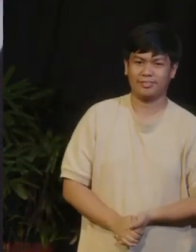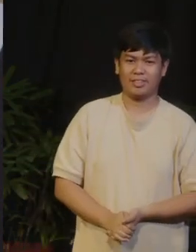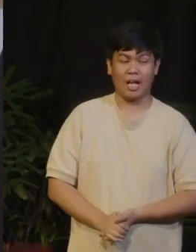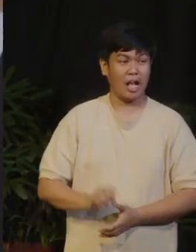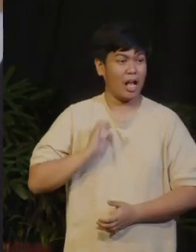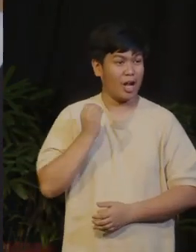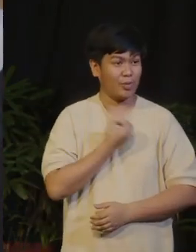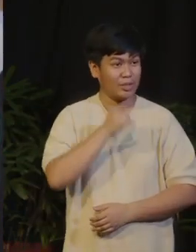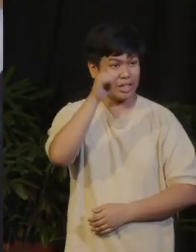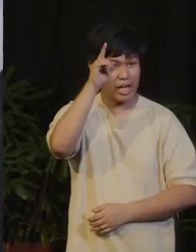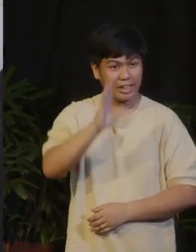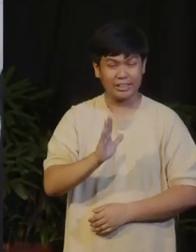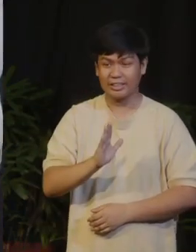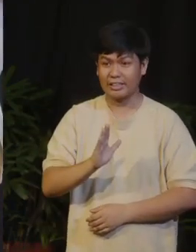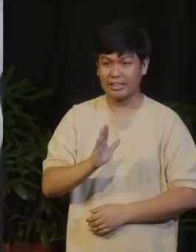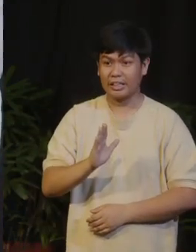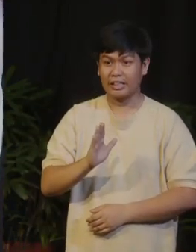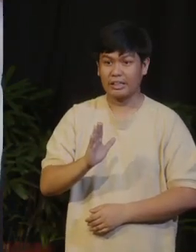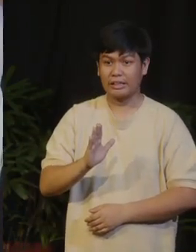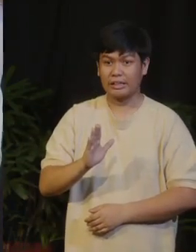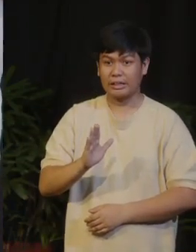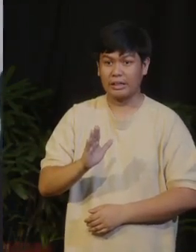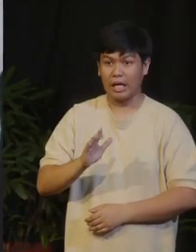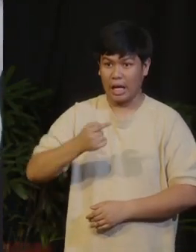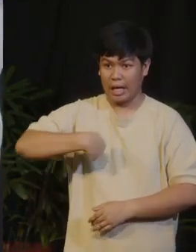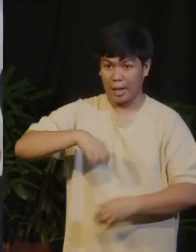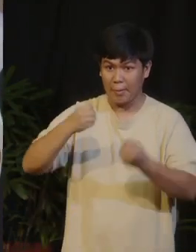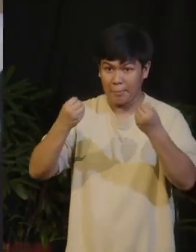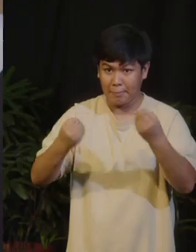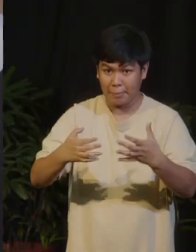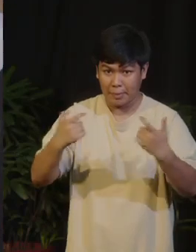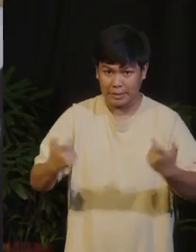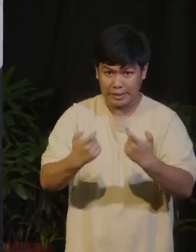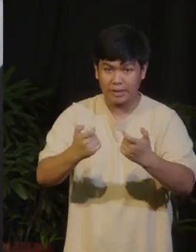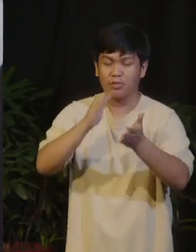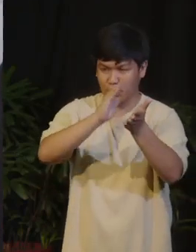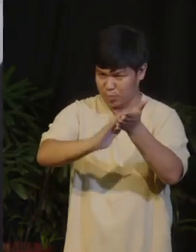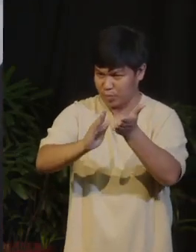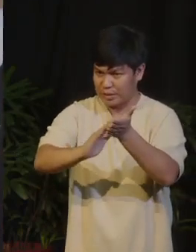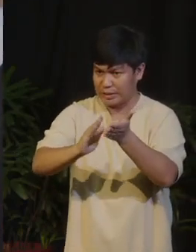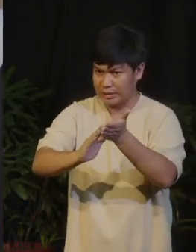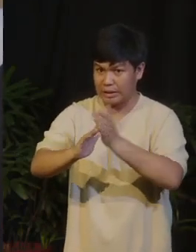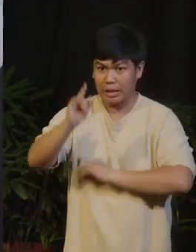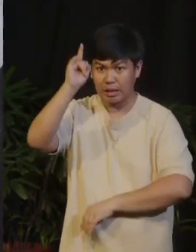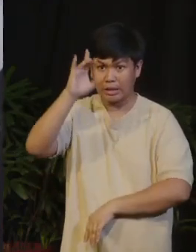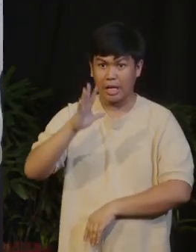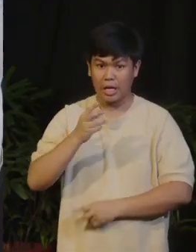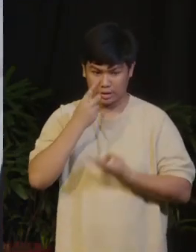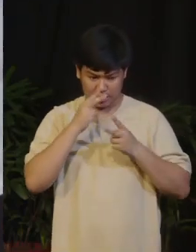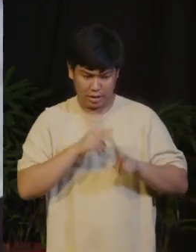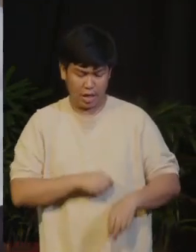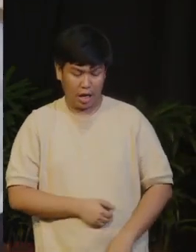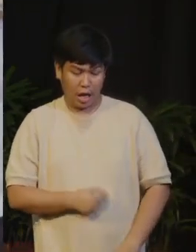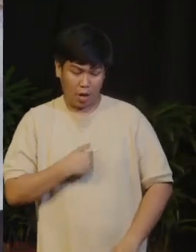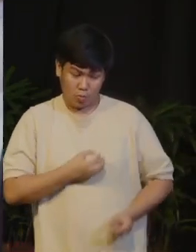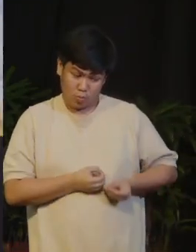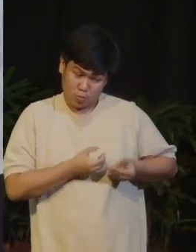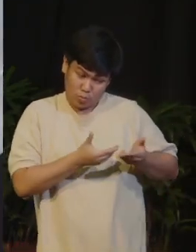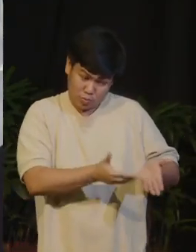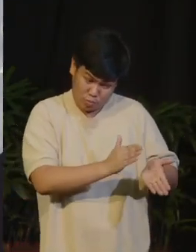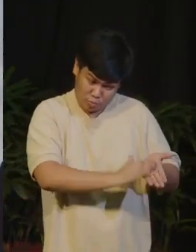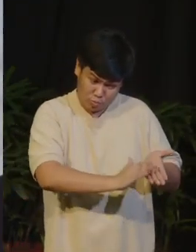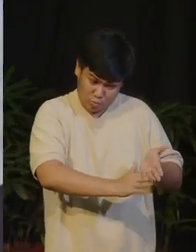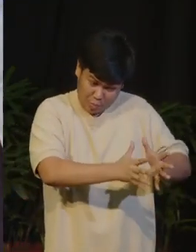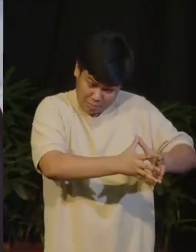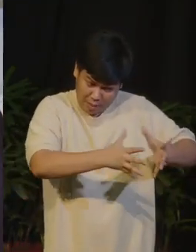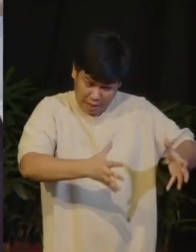Ang ating Diyos, pinatawad tayo sa ating maraming kasalanan, ine-expect niya na bilang mga anak niya, tayo ay